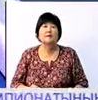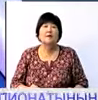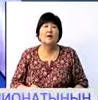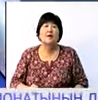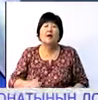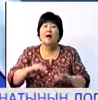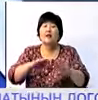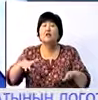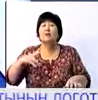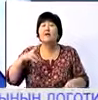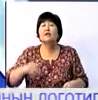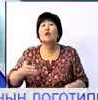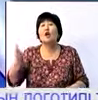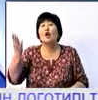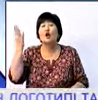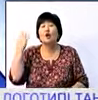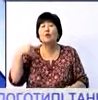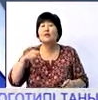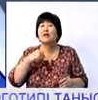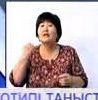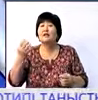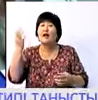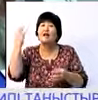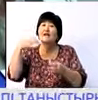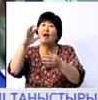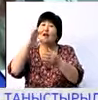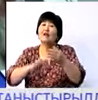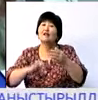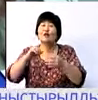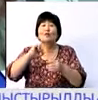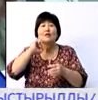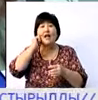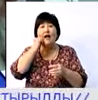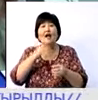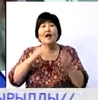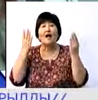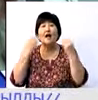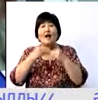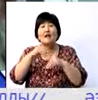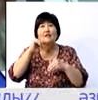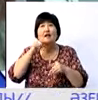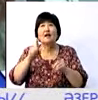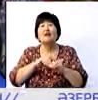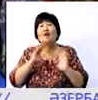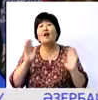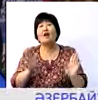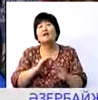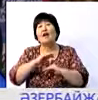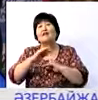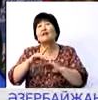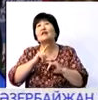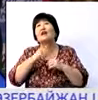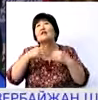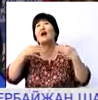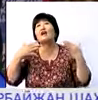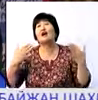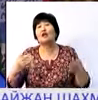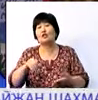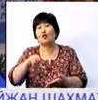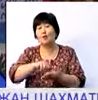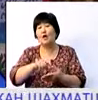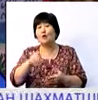Немере қыздарын бұрын мейірім мен шуақ тарағымен тарап отырған ақжаулықты әжелер ансамблі әнмен жазиралы даланың дархандығын паш етті.